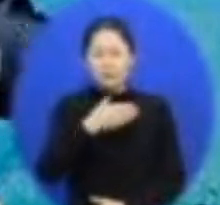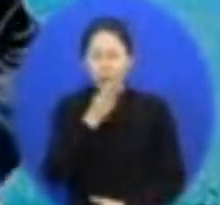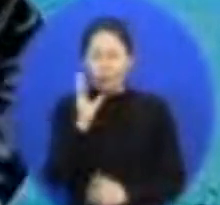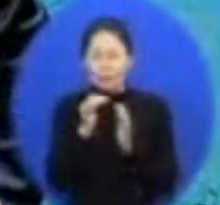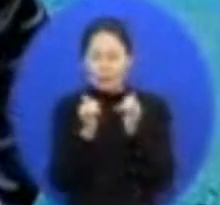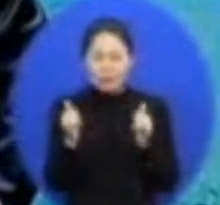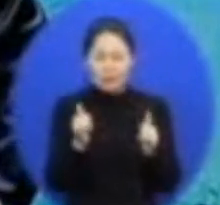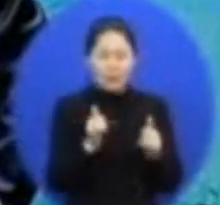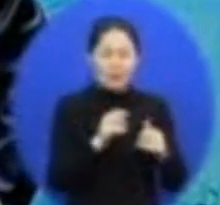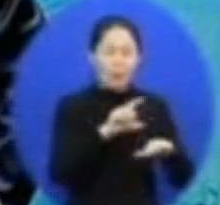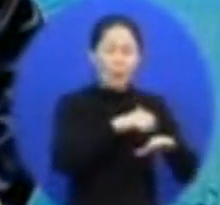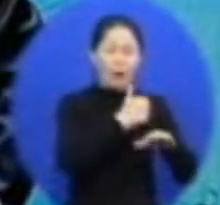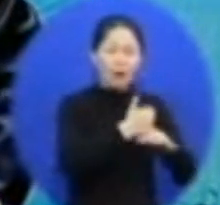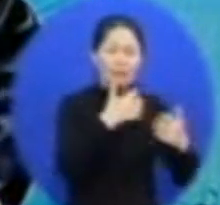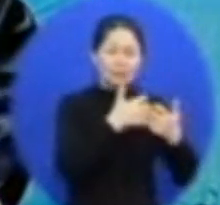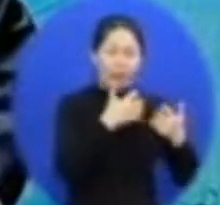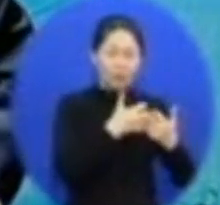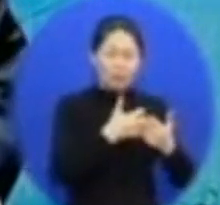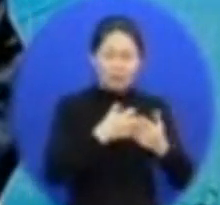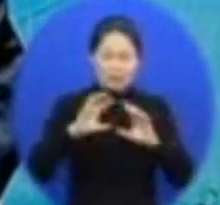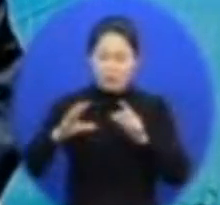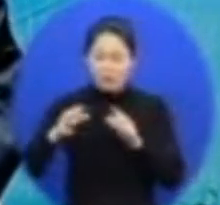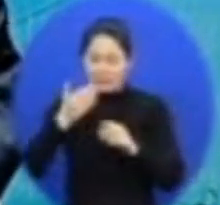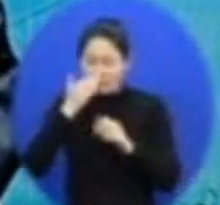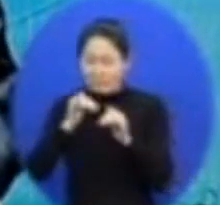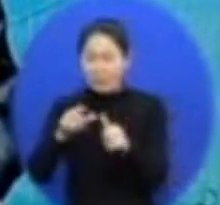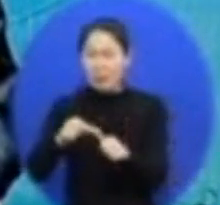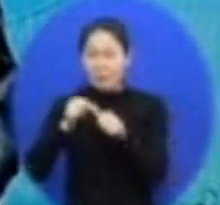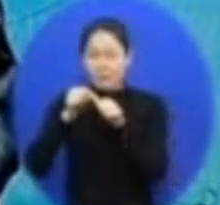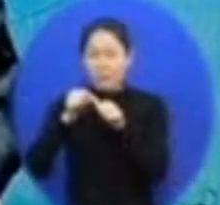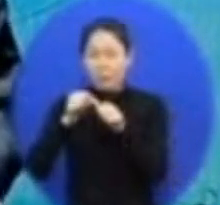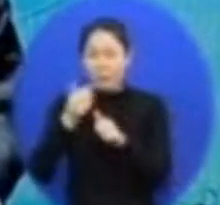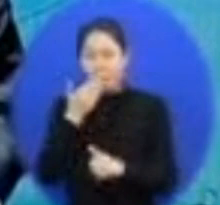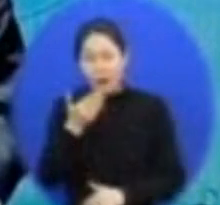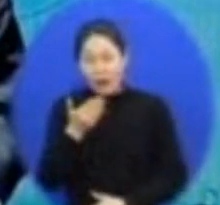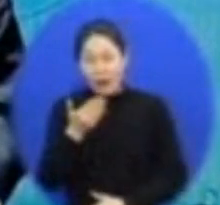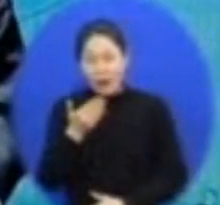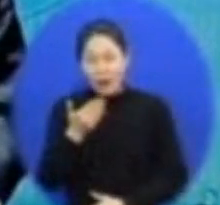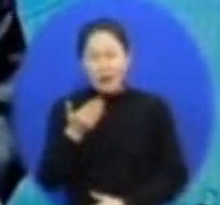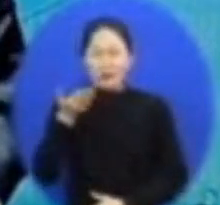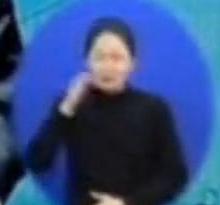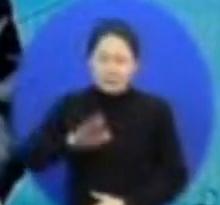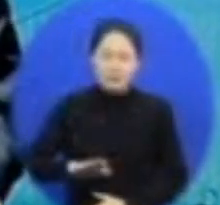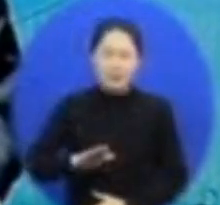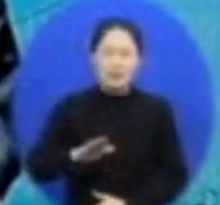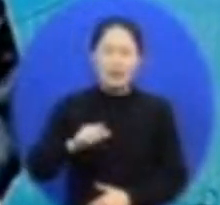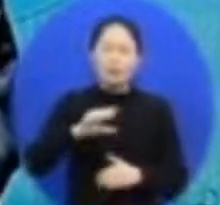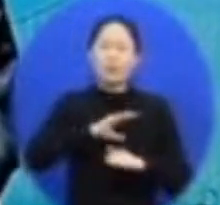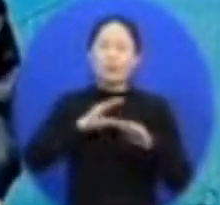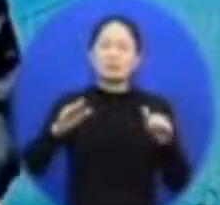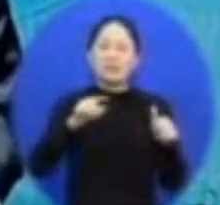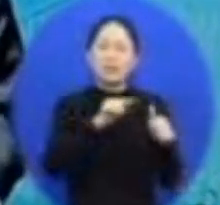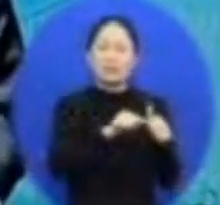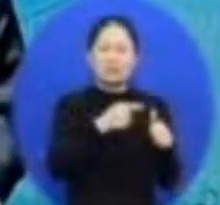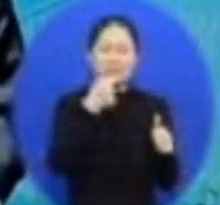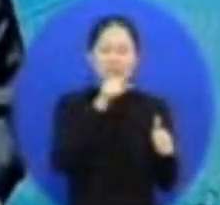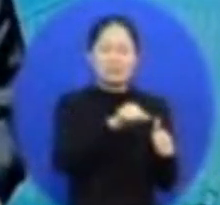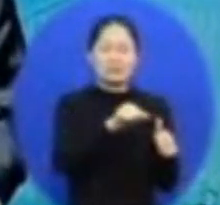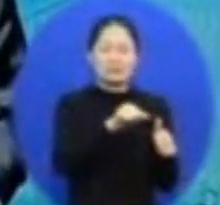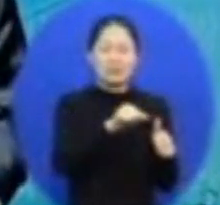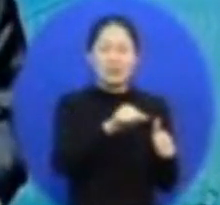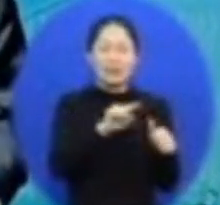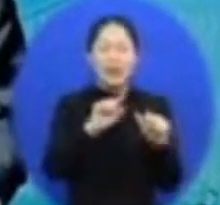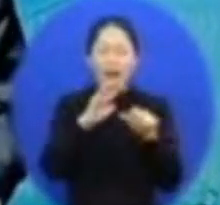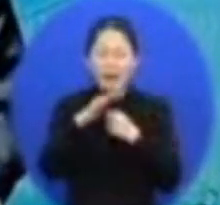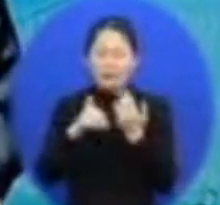백성을 구원할 수 있어요 그런데 모세 보고하라는 게 아니고 하나님이 직접 하시겠다는 겁니다